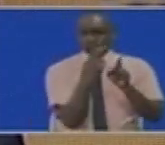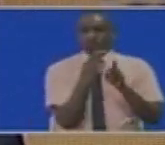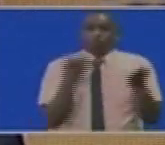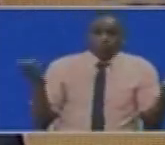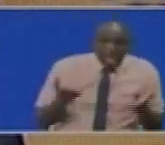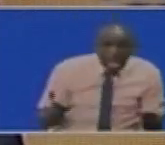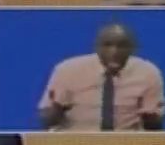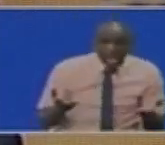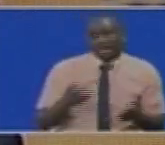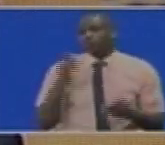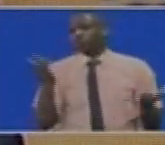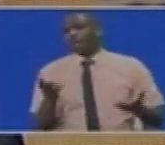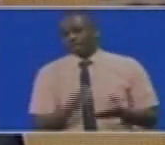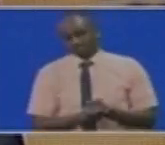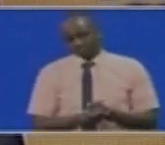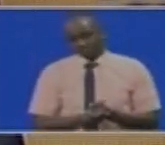na ipi na wapi.